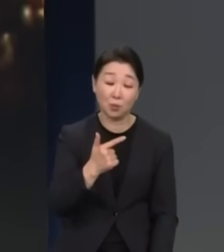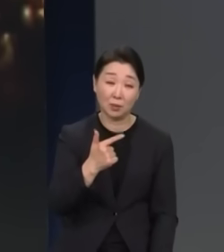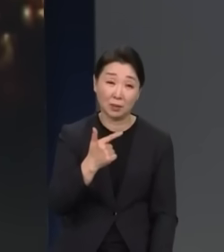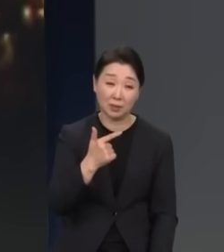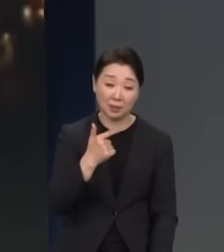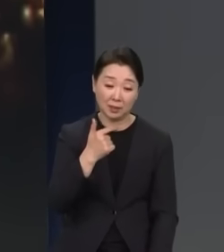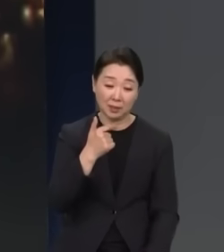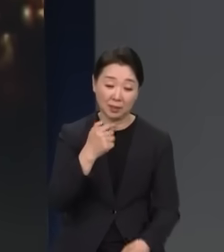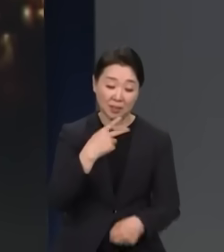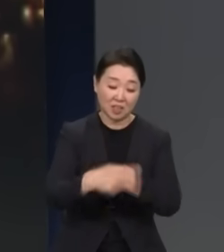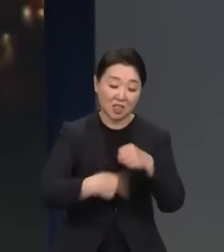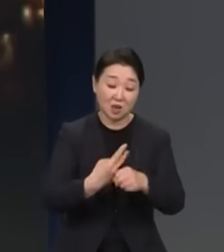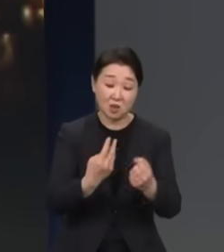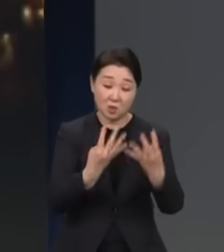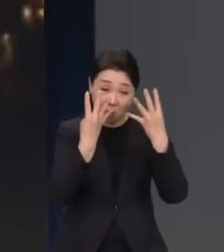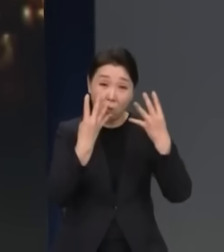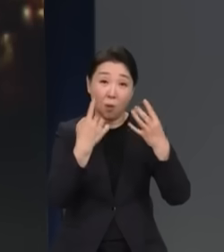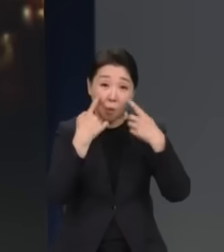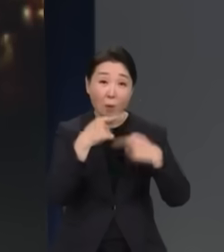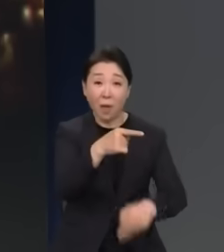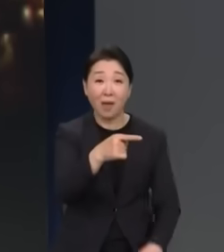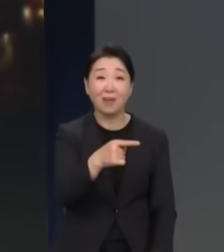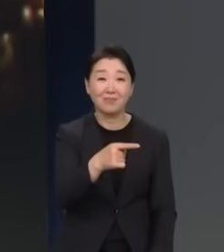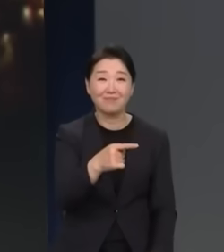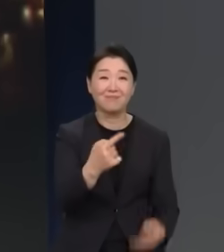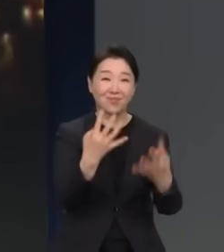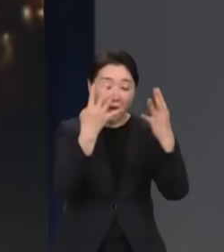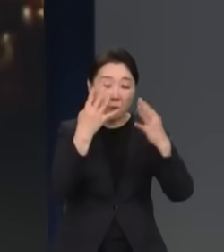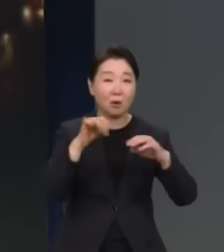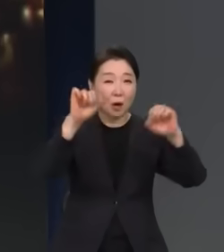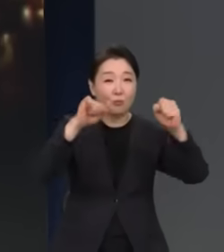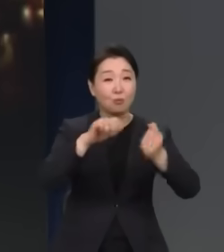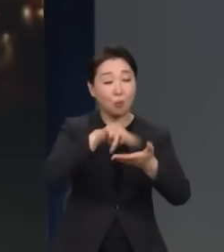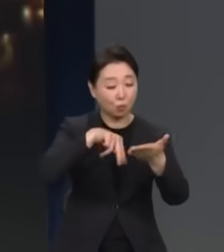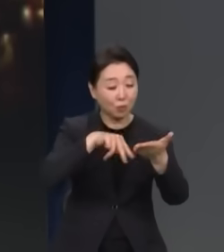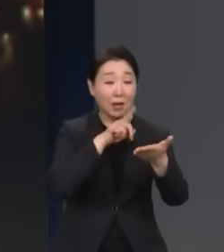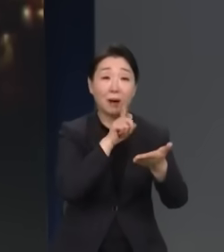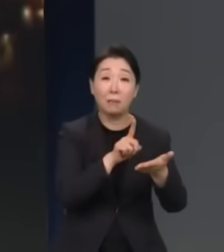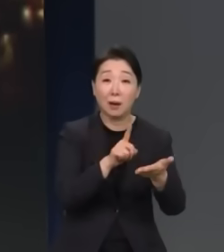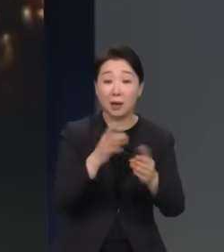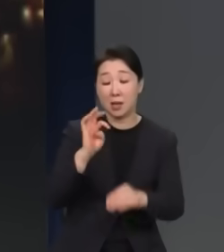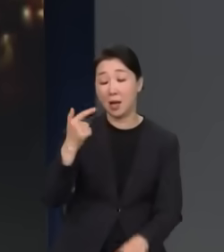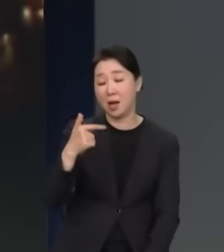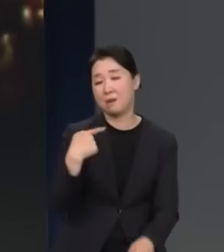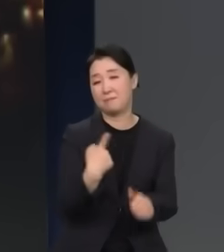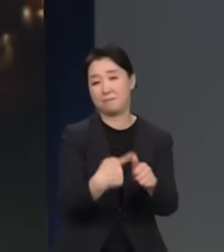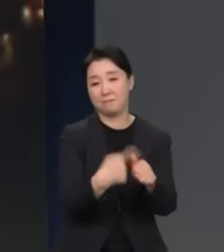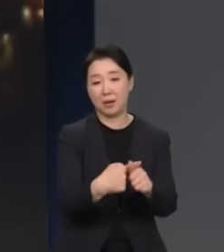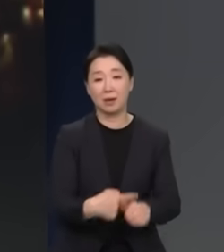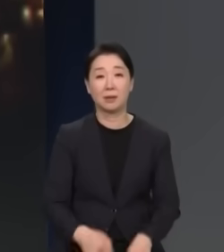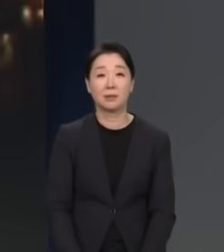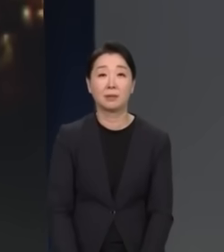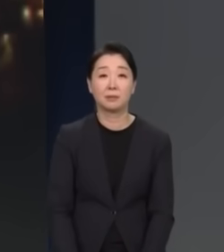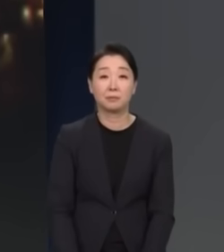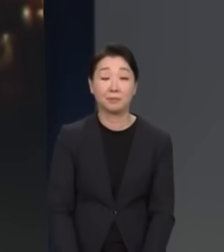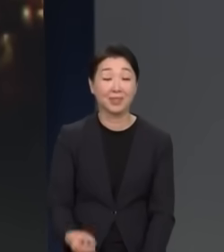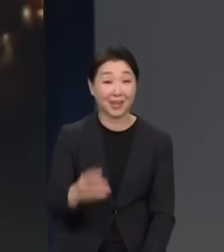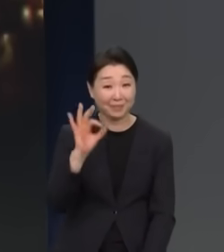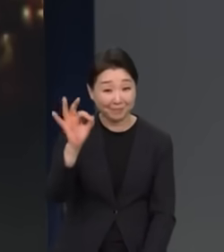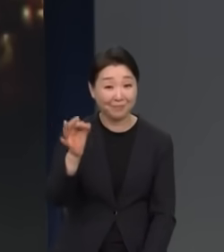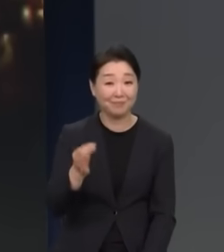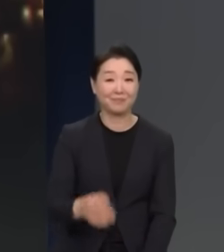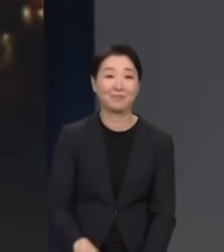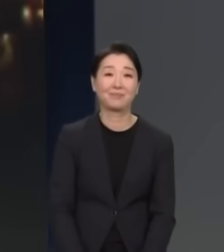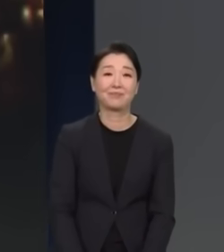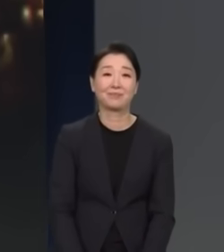되면 본인이 감옥에 가서 운동이나 독설하겠다고 이야기를 했었죠. 네. 자, 이에 대해서 한동훈 위원장이 날카롭게 비판을 했었는데 자, 다시 한번 들어보겠습니다.